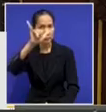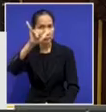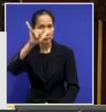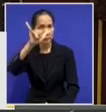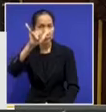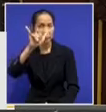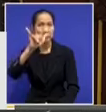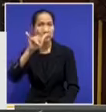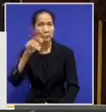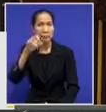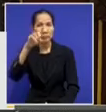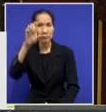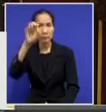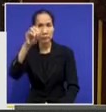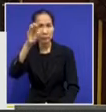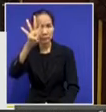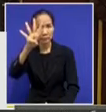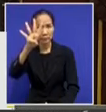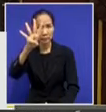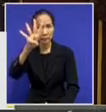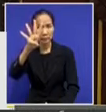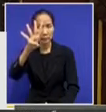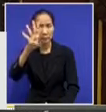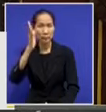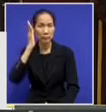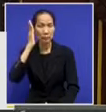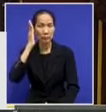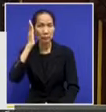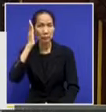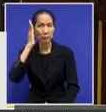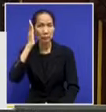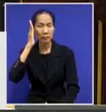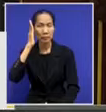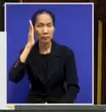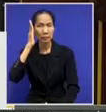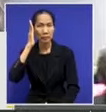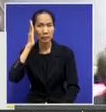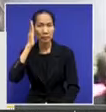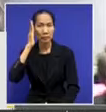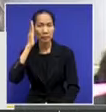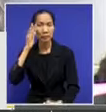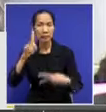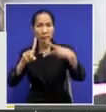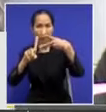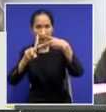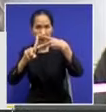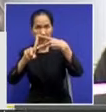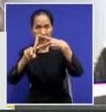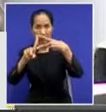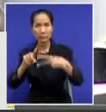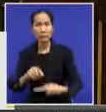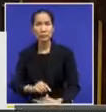ครับ 154นายชัยวัฒนาตินรัตน ธนาธรจึงรุ่งเรื